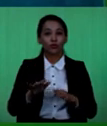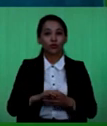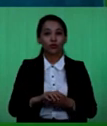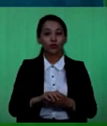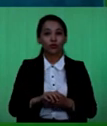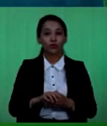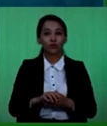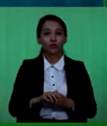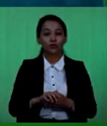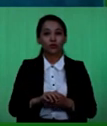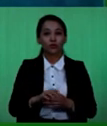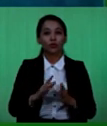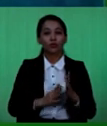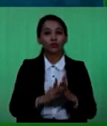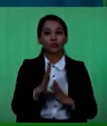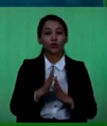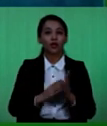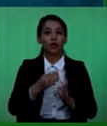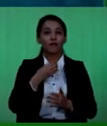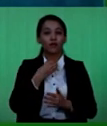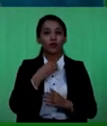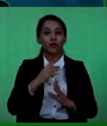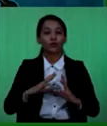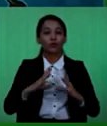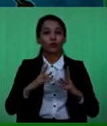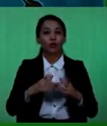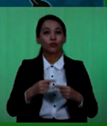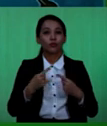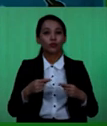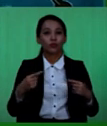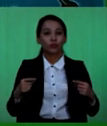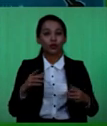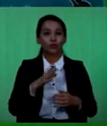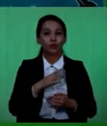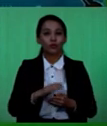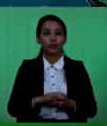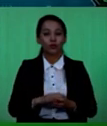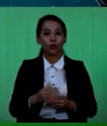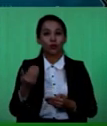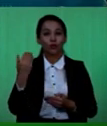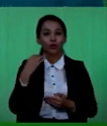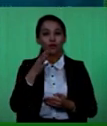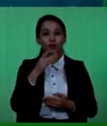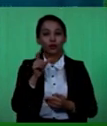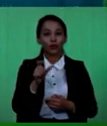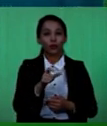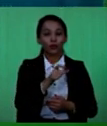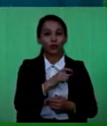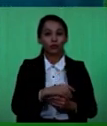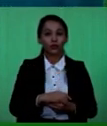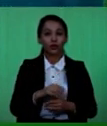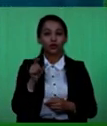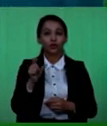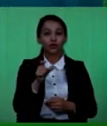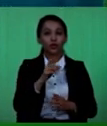yon bag'irlarida o'simlik va hayvonot dunyosi turli tuman bo'lgan. U davrlarda insonning tabiatga